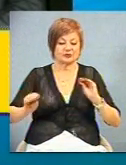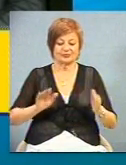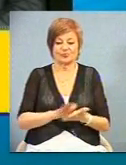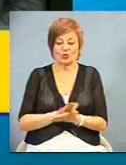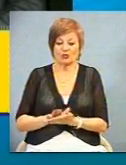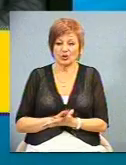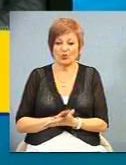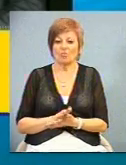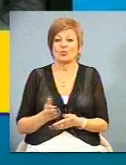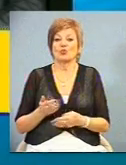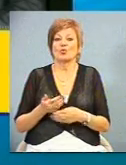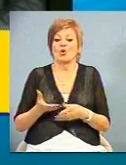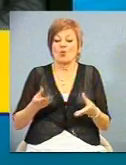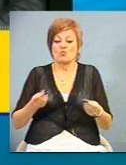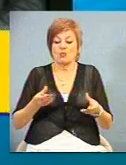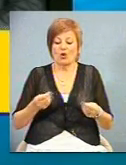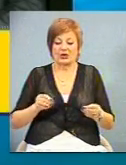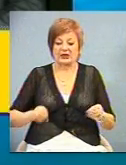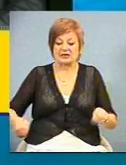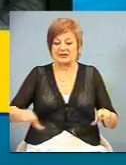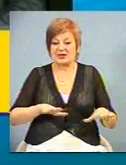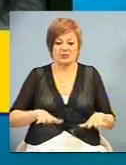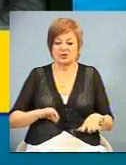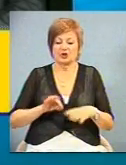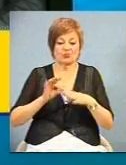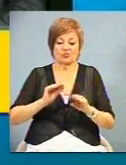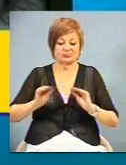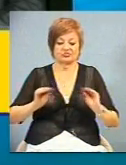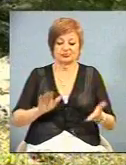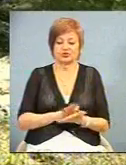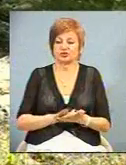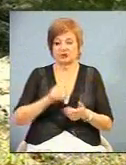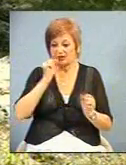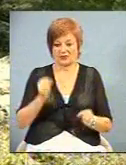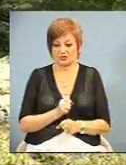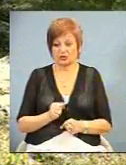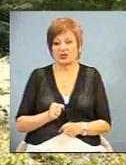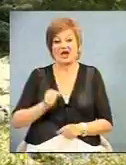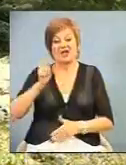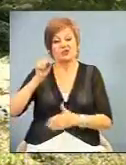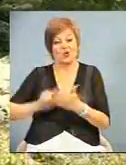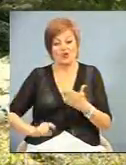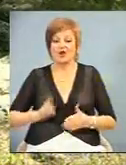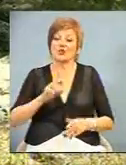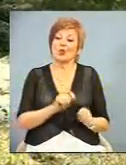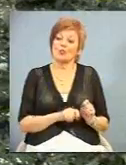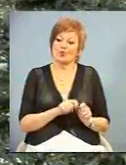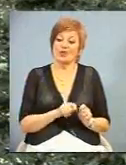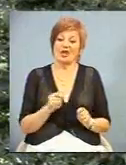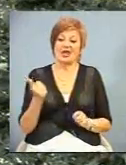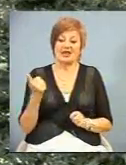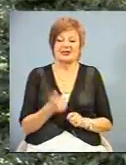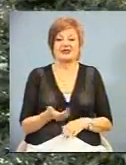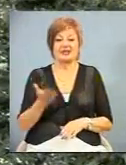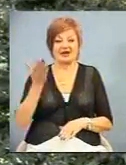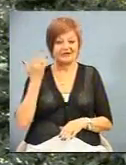по мокрому грунту наводить благоустройство невозможно. Довіряй, але перевіряй. Озеро, що тиждень тому